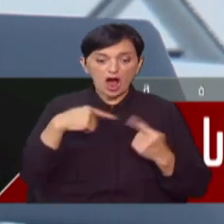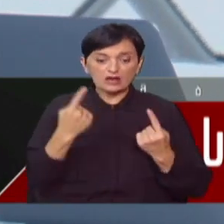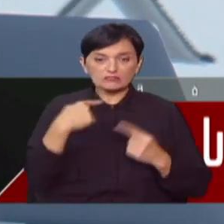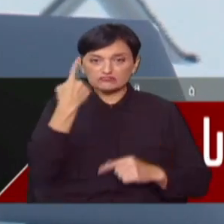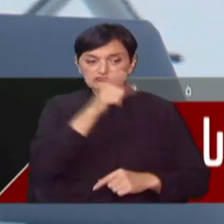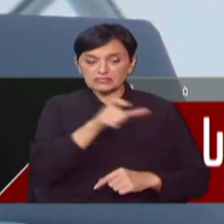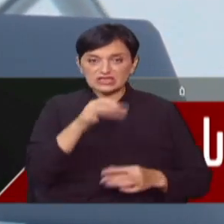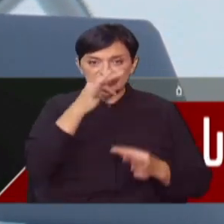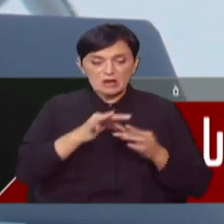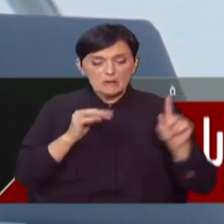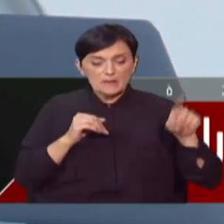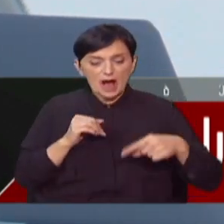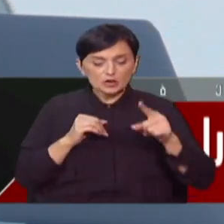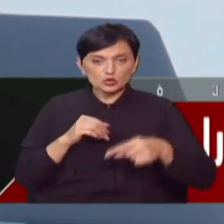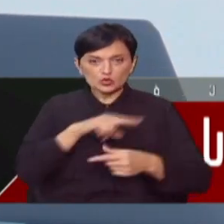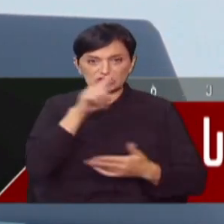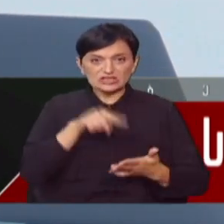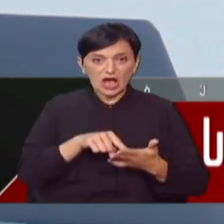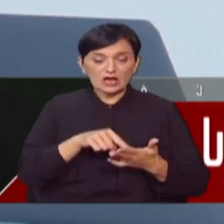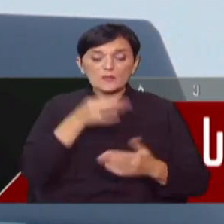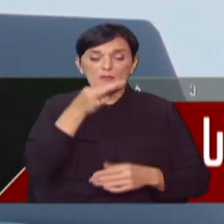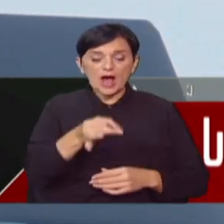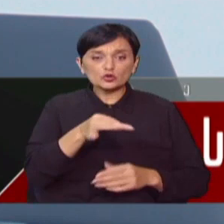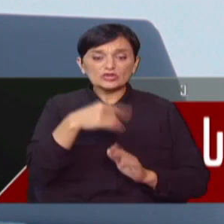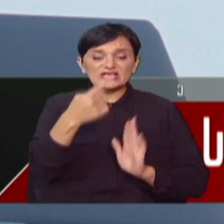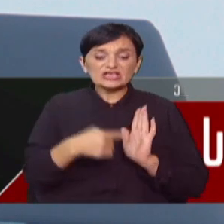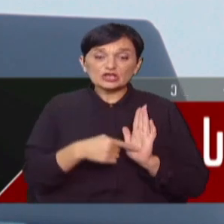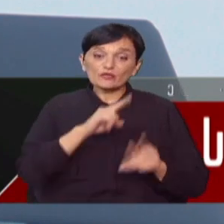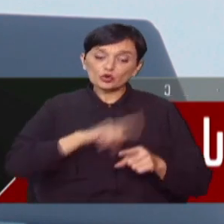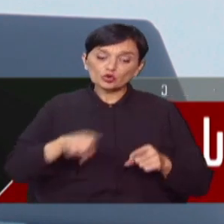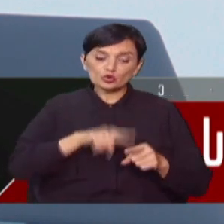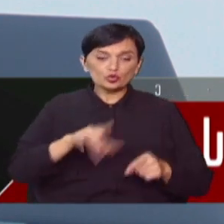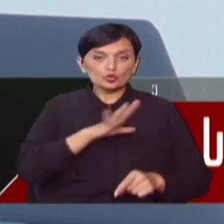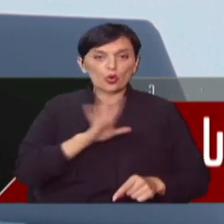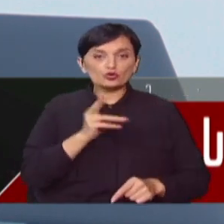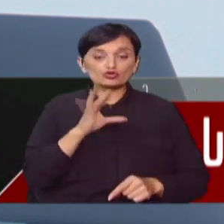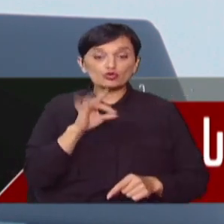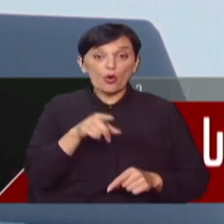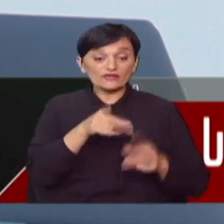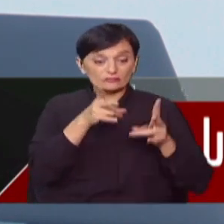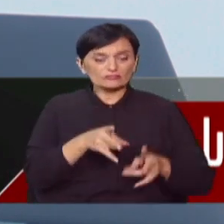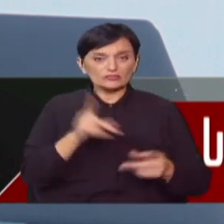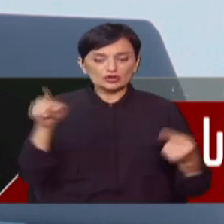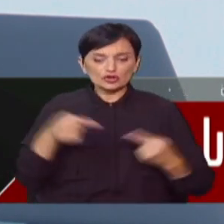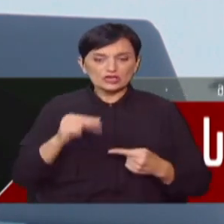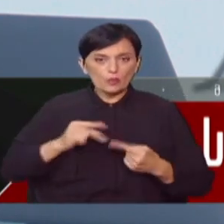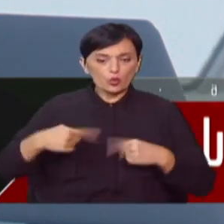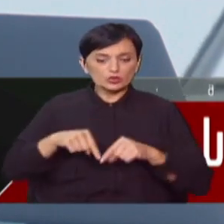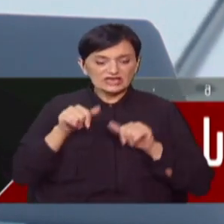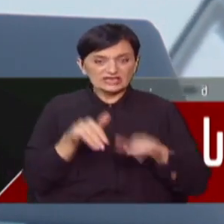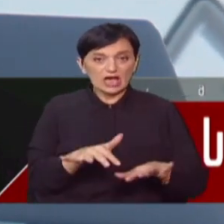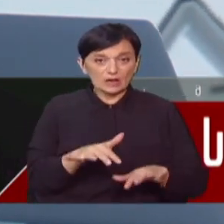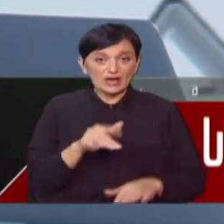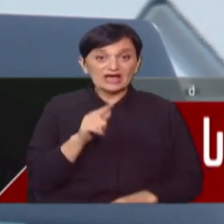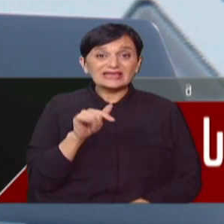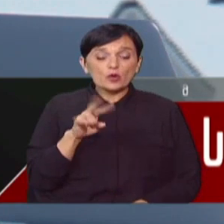თანამდებობის პირების პასუხისმგებლობის საკითხი და პასუხი გასცეს კითხვას, რამდენად დროული იყო შოვში მომხდარზე შესაბამისი უწყებების რეაგირება.